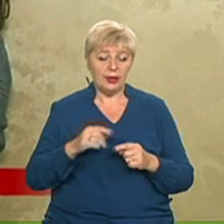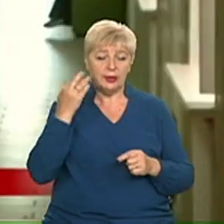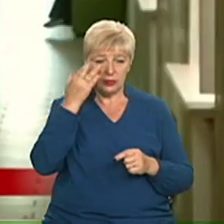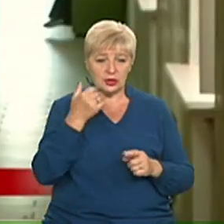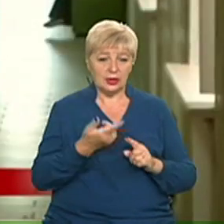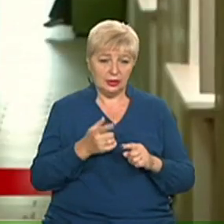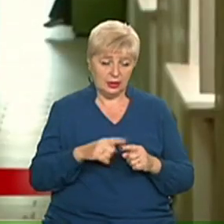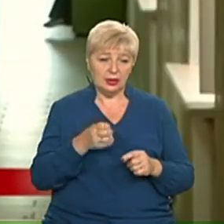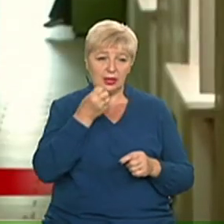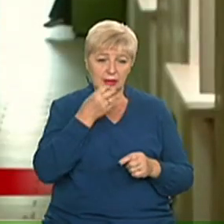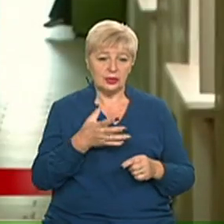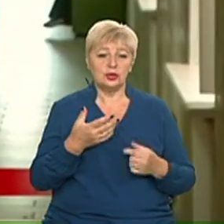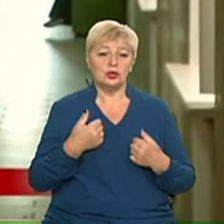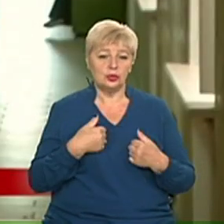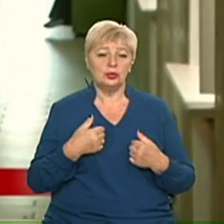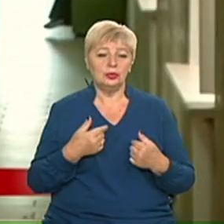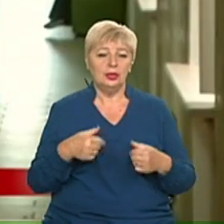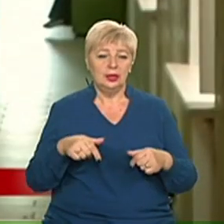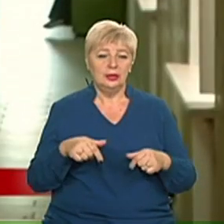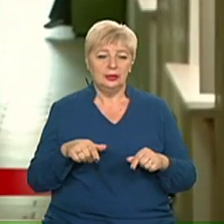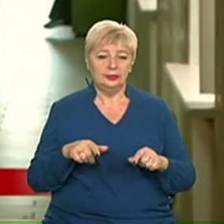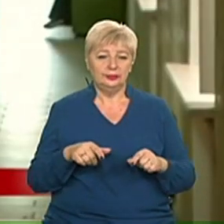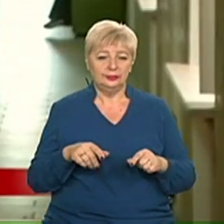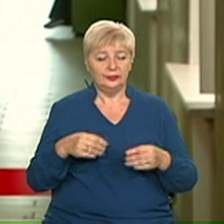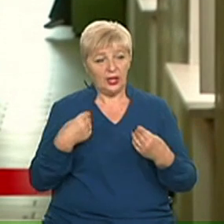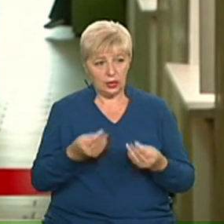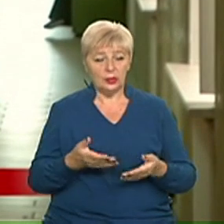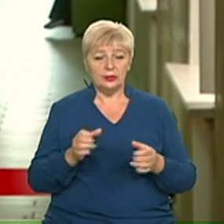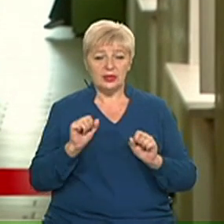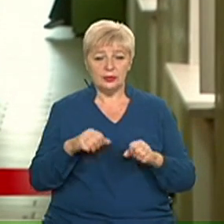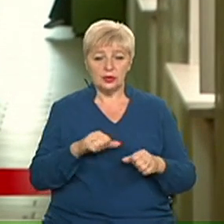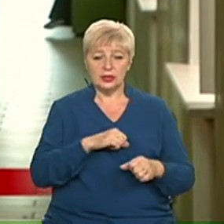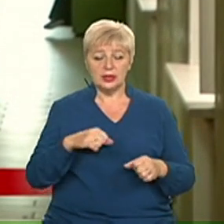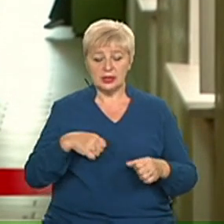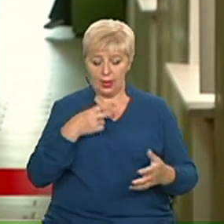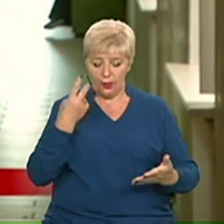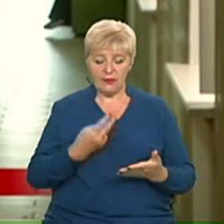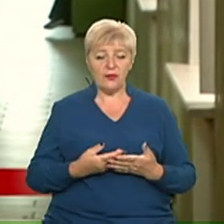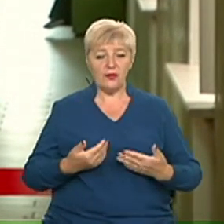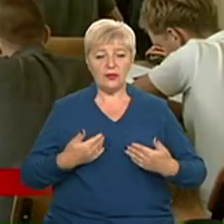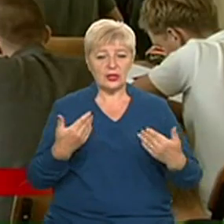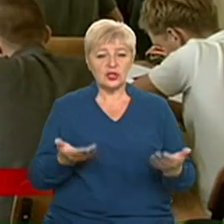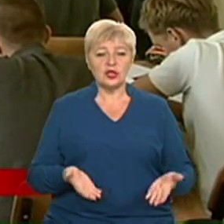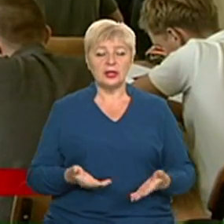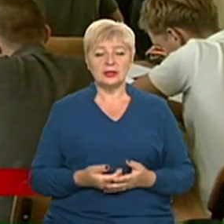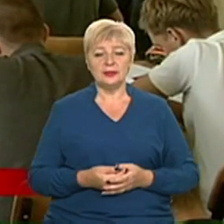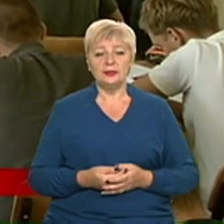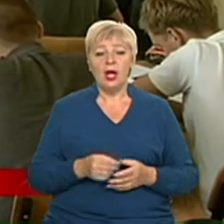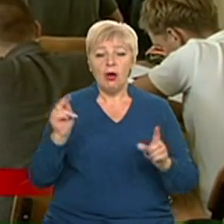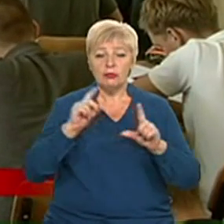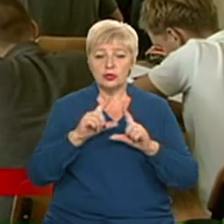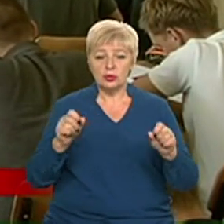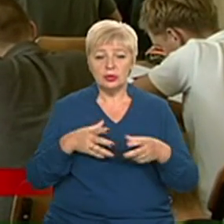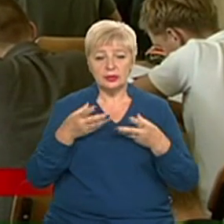вважаю, що це круто, що ми прийшли до цього, і дає можливість самовиражатися в одежі. У школі